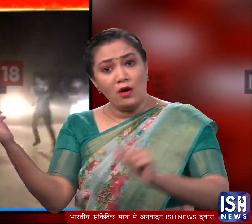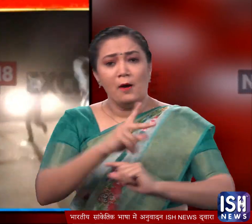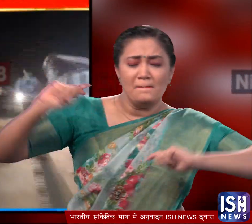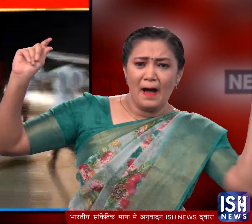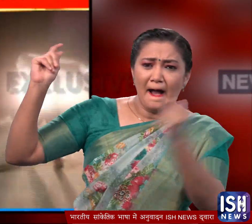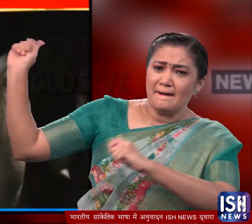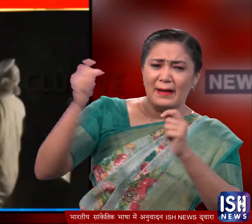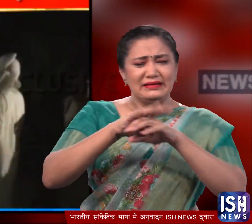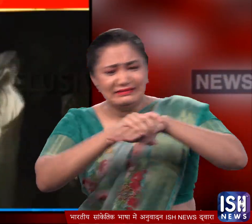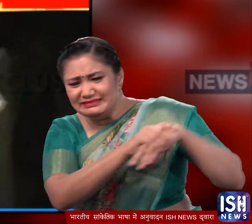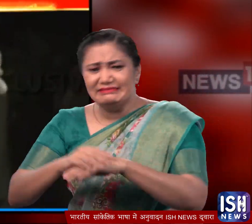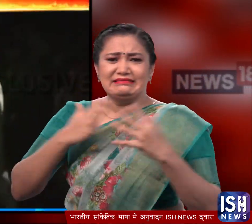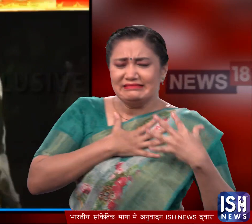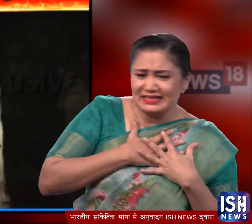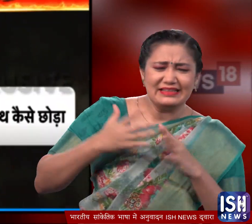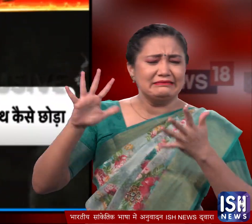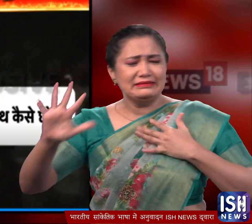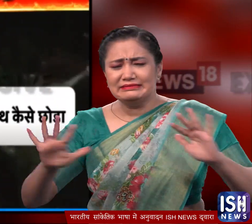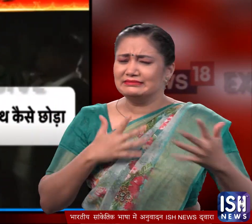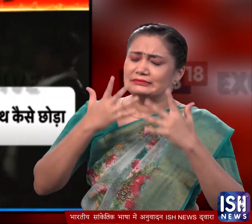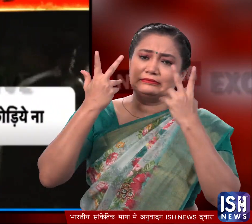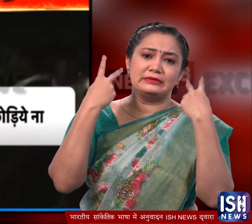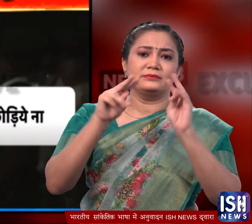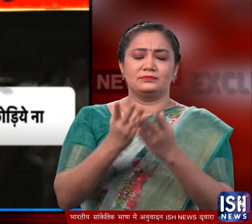और उनके बीच खींचतान और धक्का मुक्की शुरू हो गई।